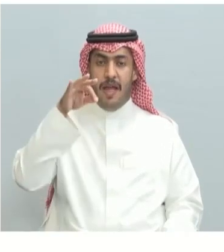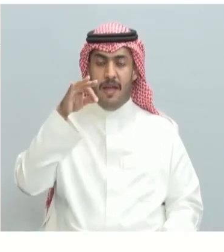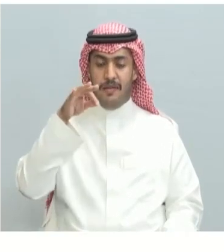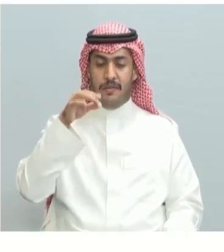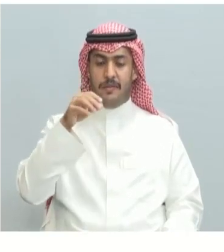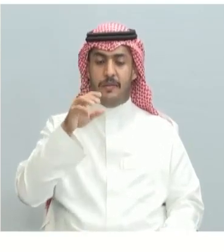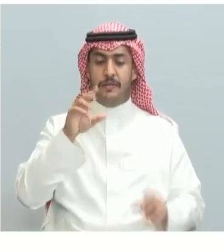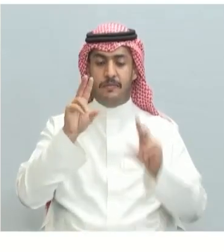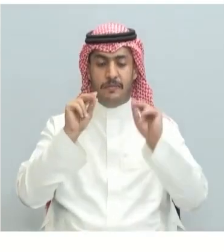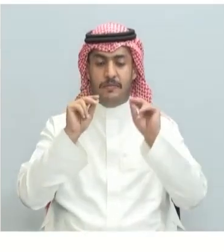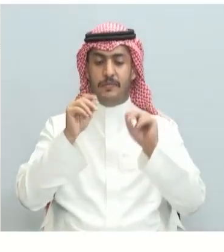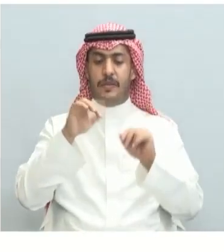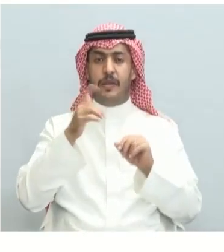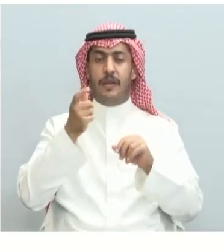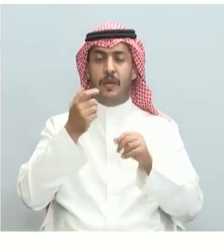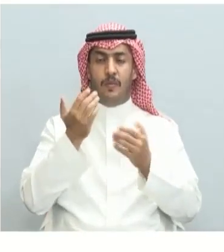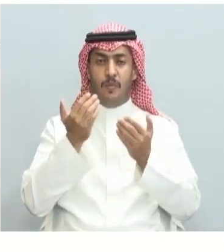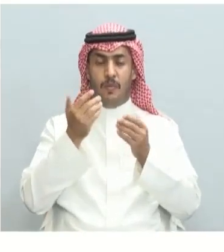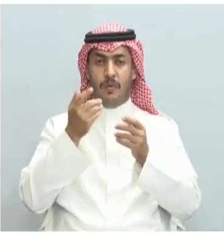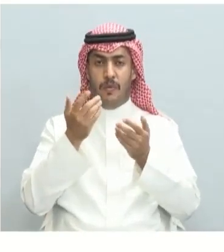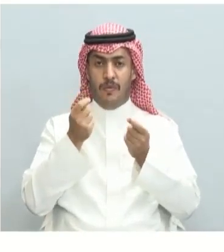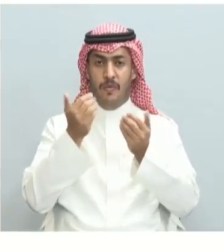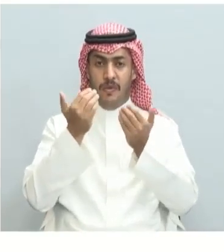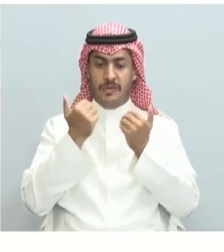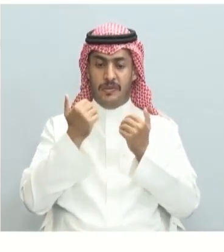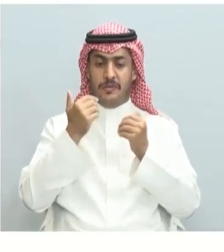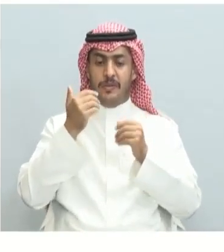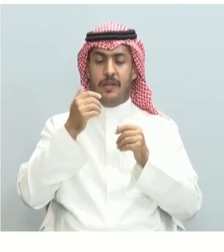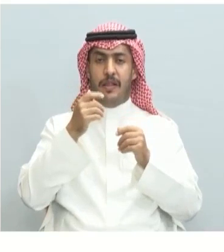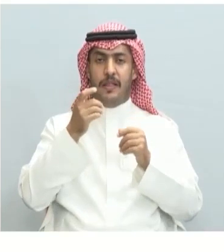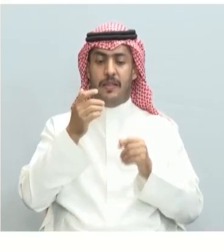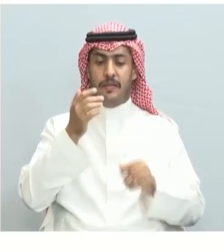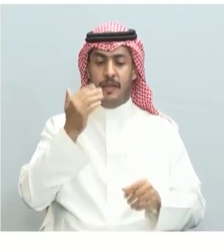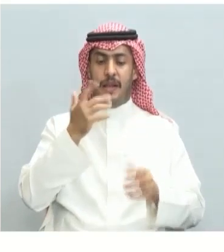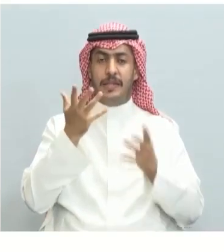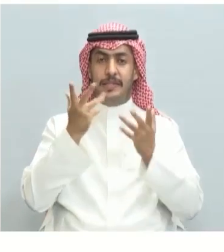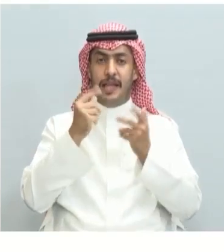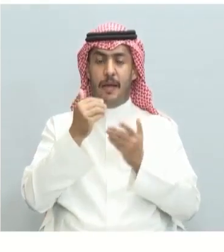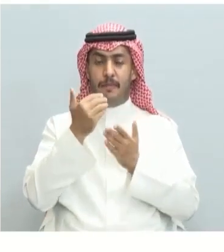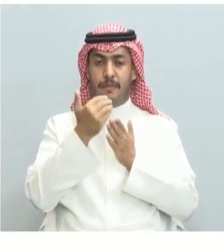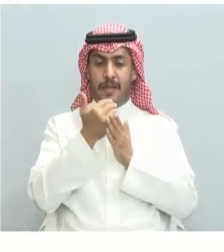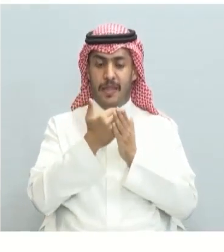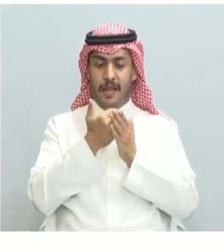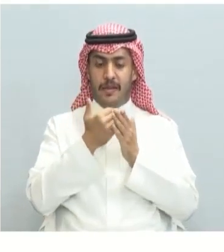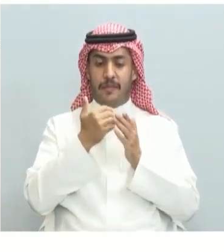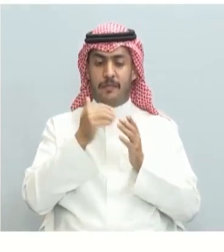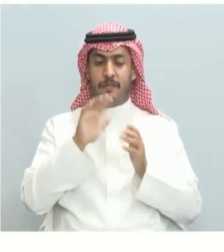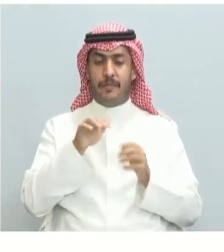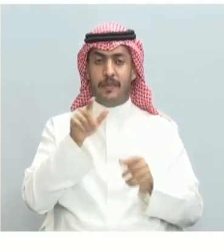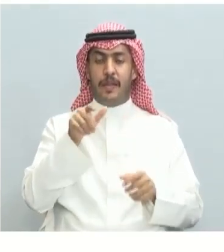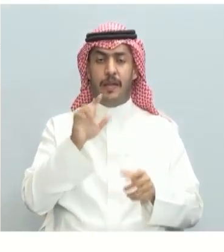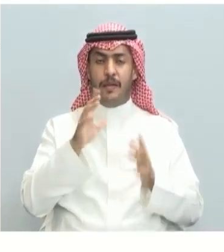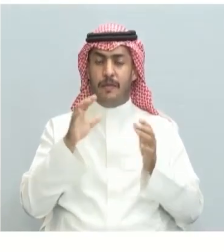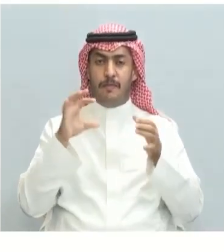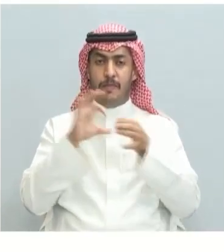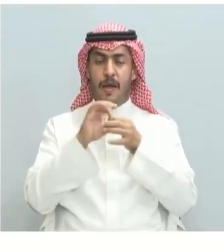الودائع تحت الطلب ايضا تدخل في ضمن كل من المقياسين حسابات الادخار نرى هنا انها لا